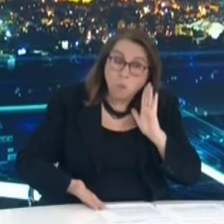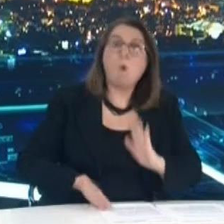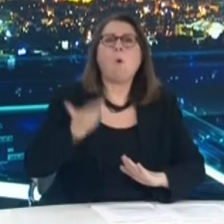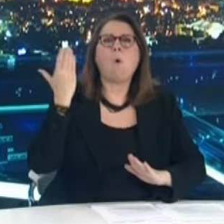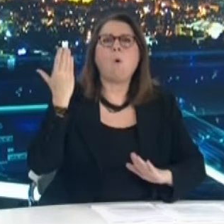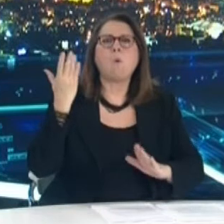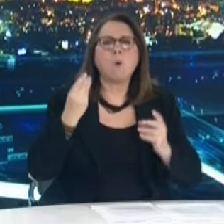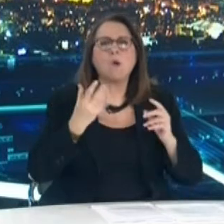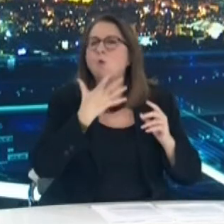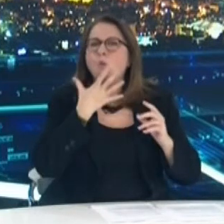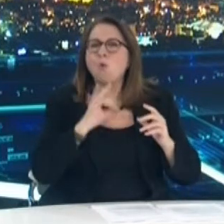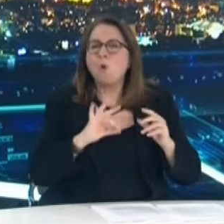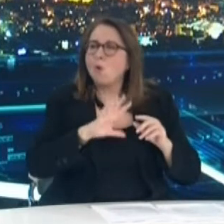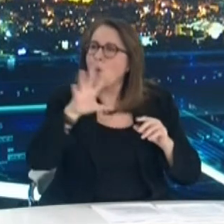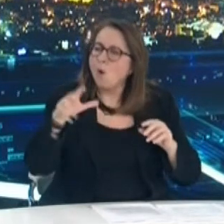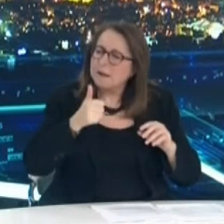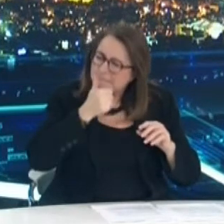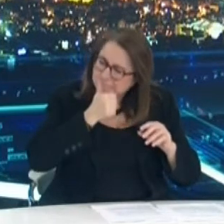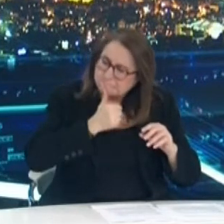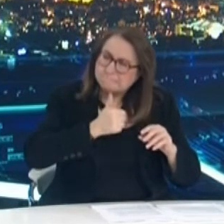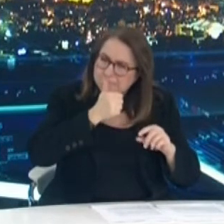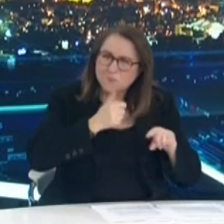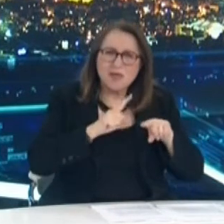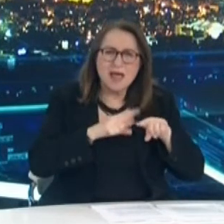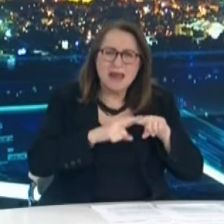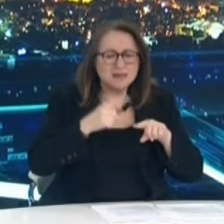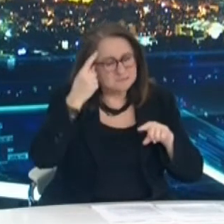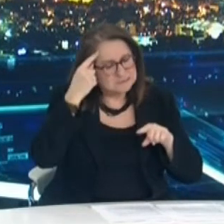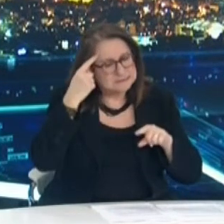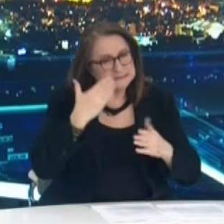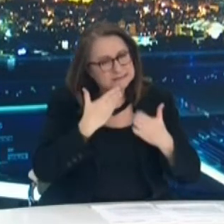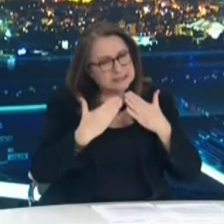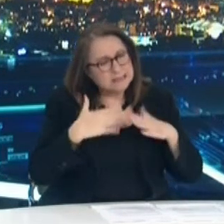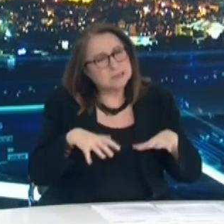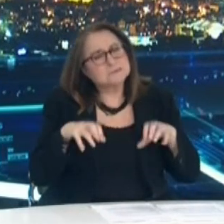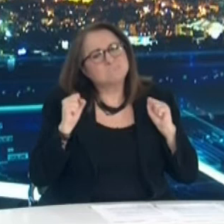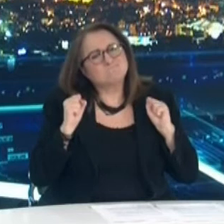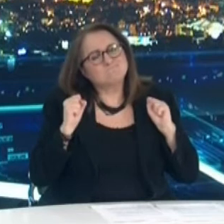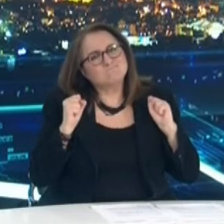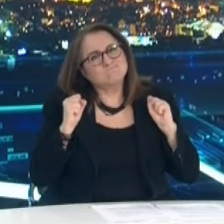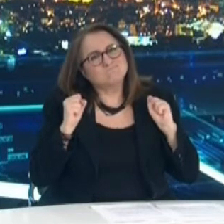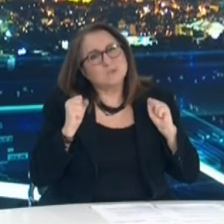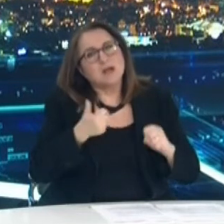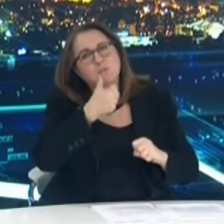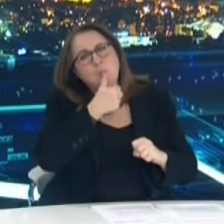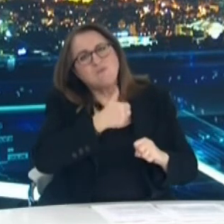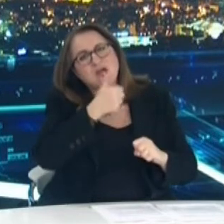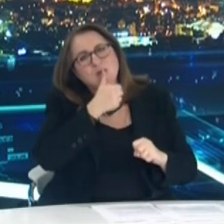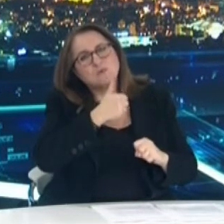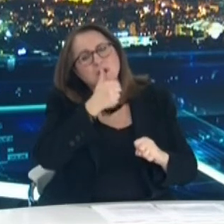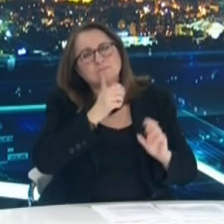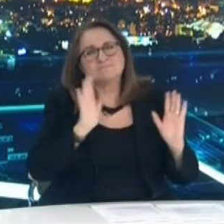στην πλειοψηφία τους, κατανοούν και την κρισιμότητα της κατάστασης και τηρούν τα μέτρα. Η πλειοψηφία των συμπολιτών